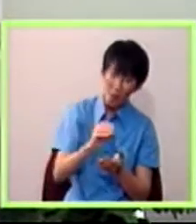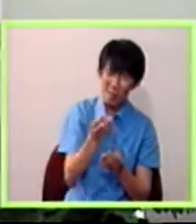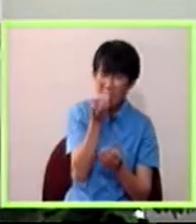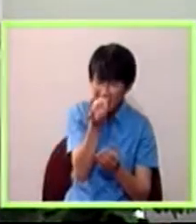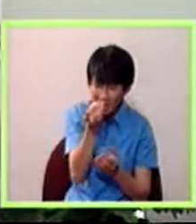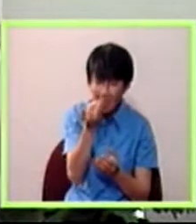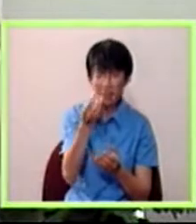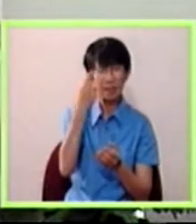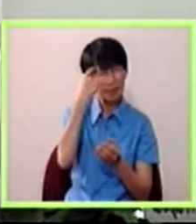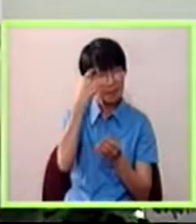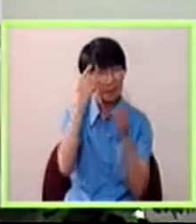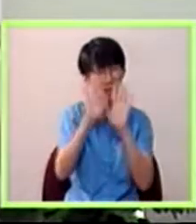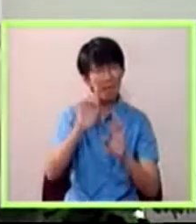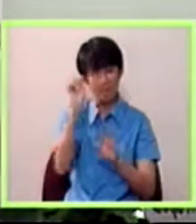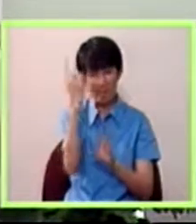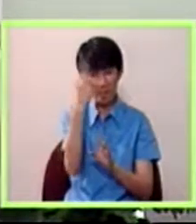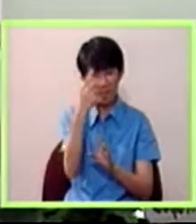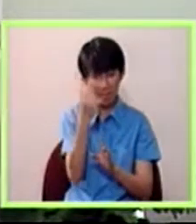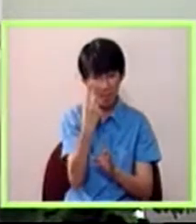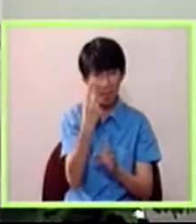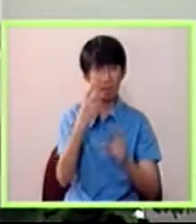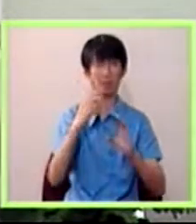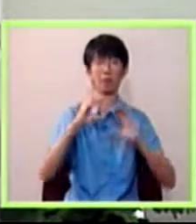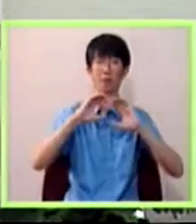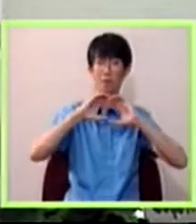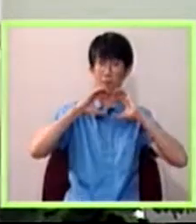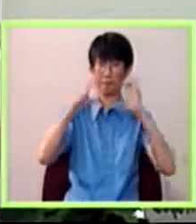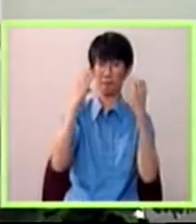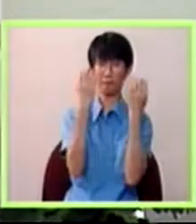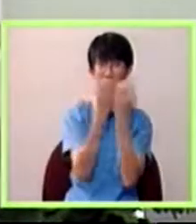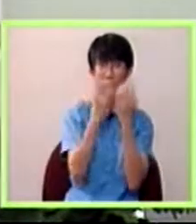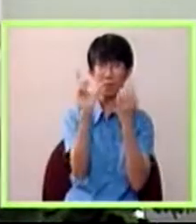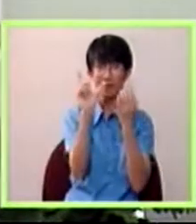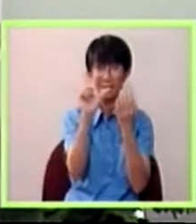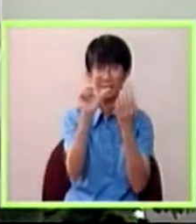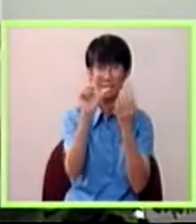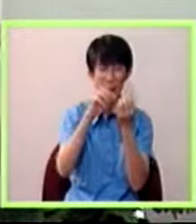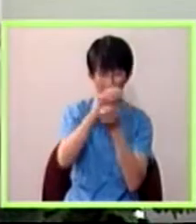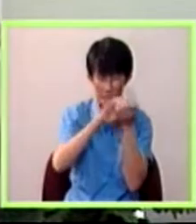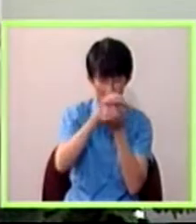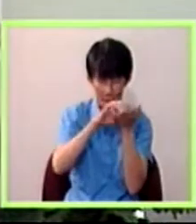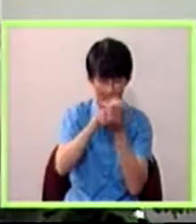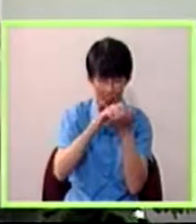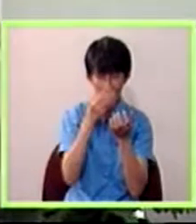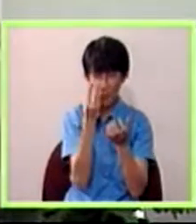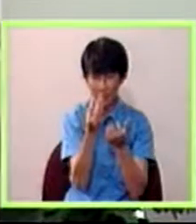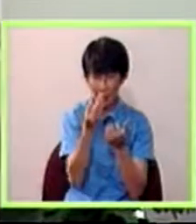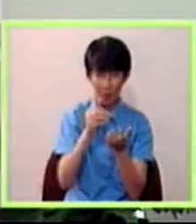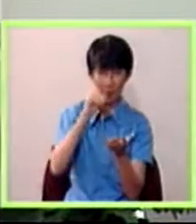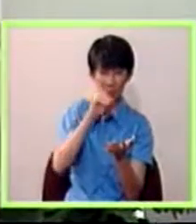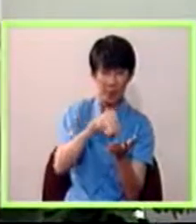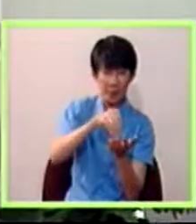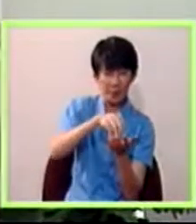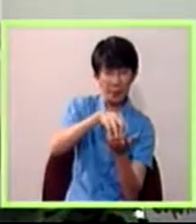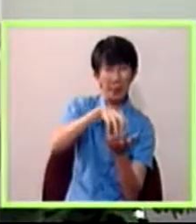ได้อีกจึงควรใช้ความคิดสร้างสรรค์ช่วยกันคิดช่วยกันทำเพื่อให้บรรลุเป้าหมายที่ต้องการการทำฟักท